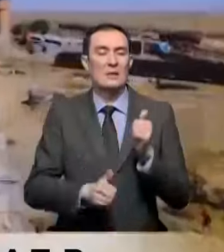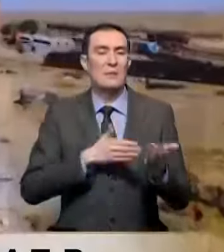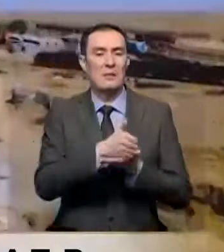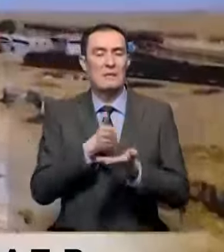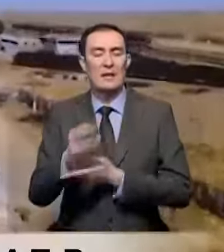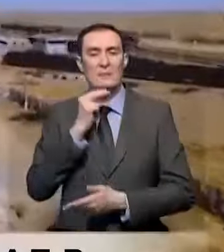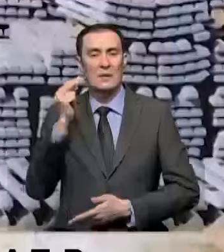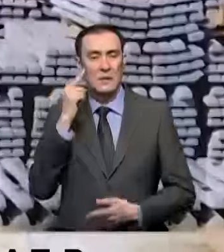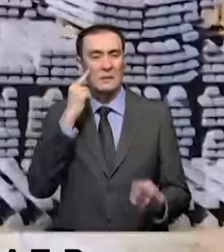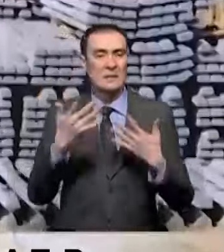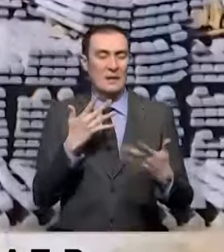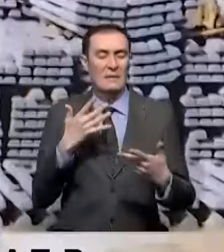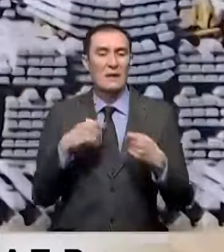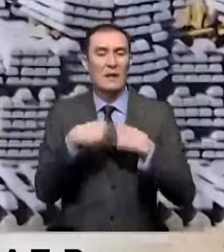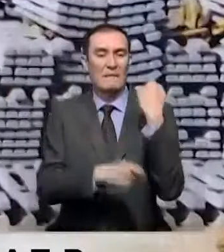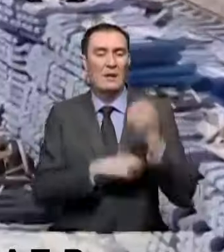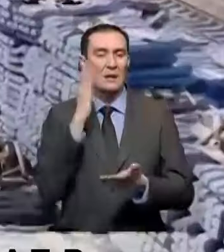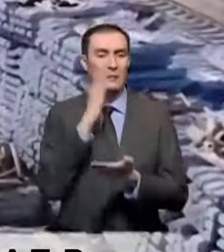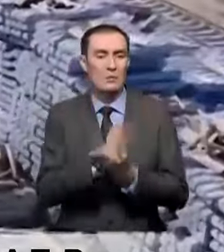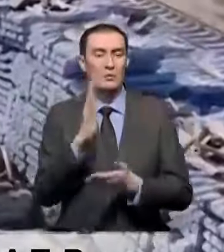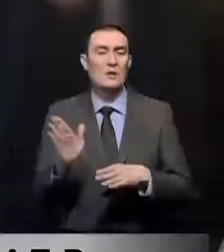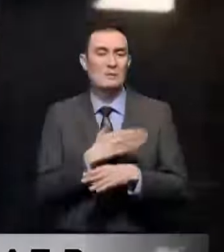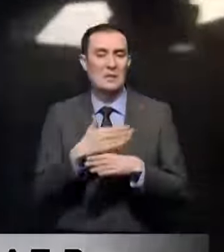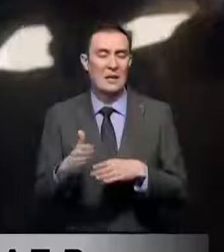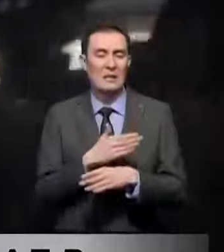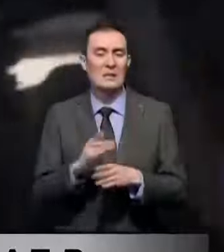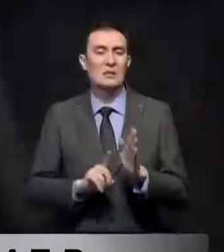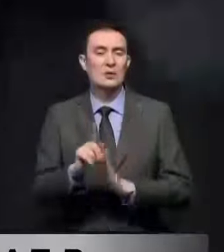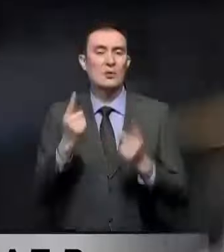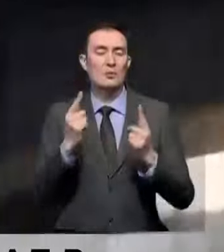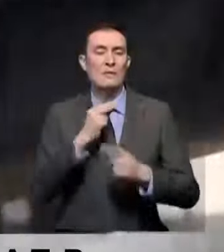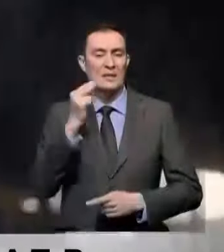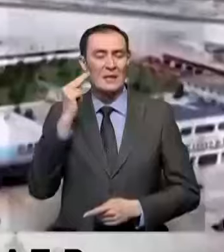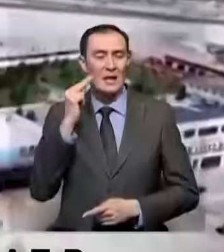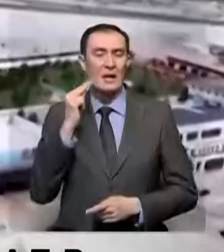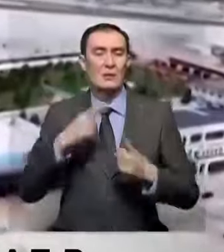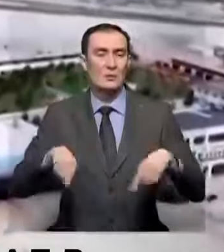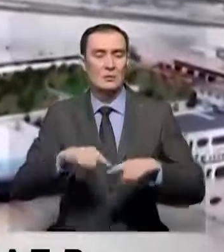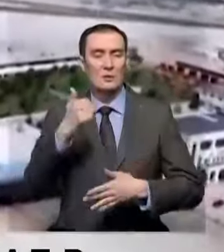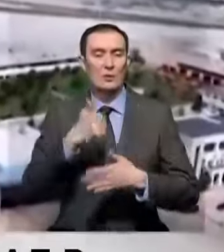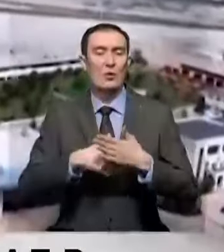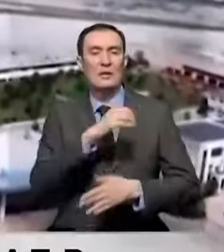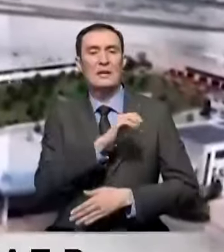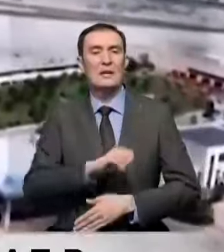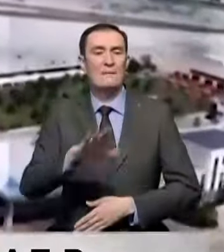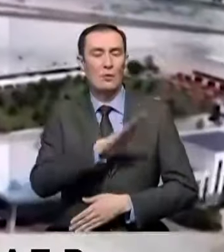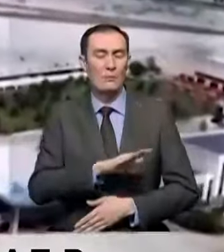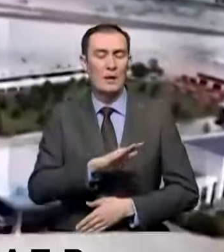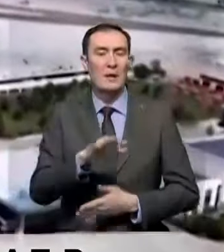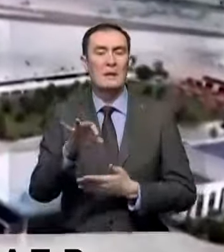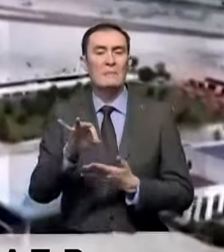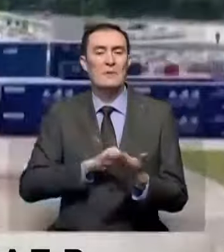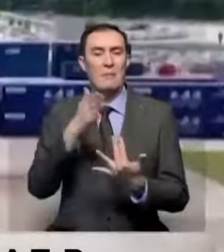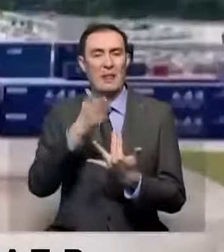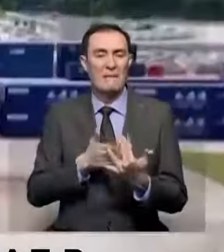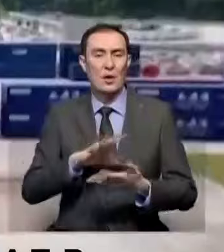направлениям Китая. Только представьте, товары напрямую будут распределяться с самого крупного в КНР сухого порта до Европейского Союза. Почти